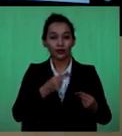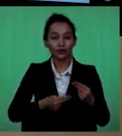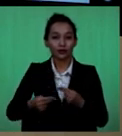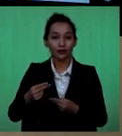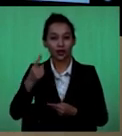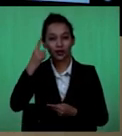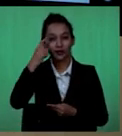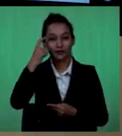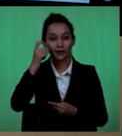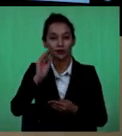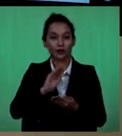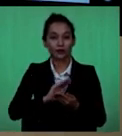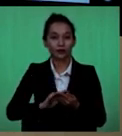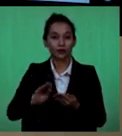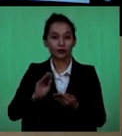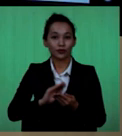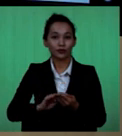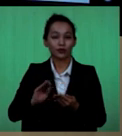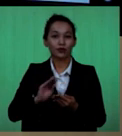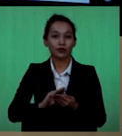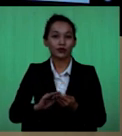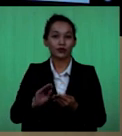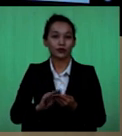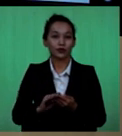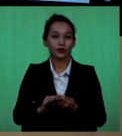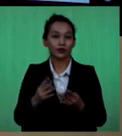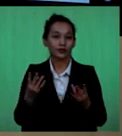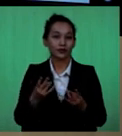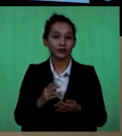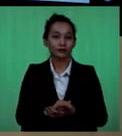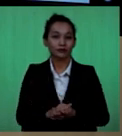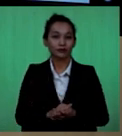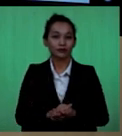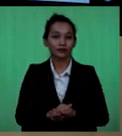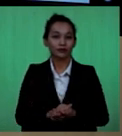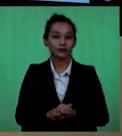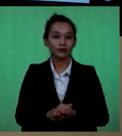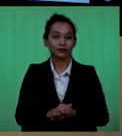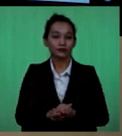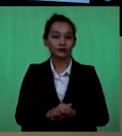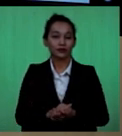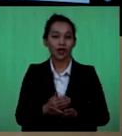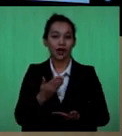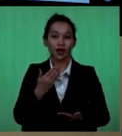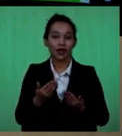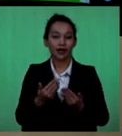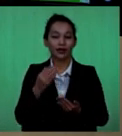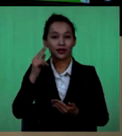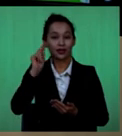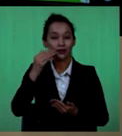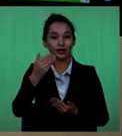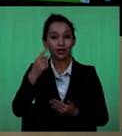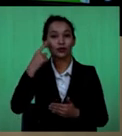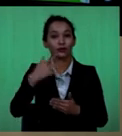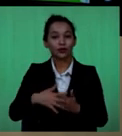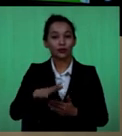bilgan ma'lumotlaringizni, darsdan olgan ma'lumotlaringizni yozib qo'yasiz. Agar darsimiz sizlarga tushunarli